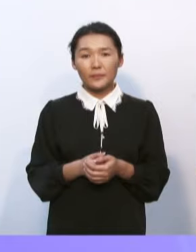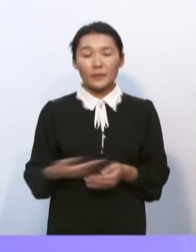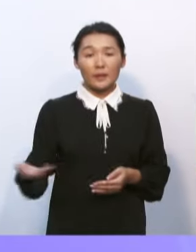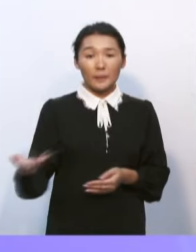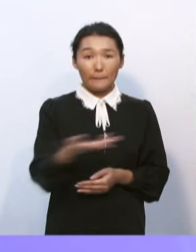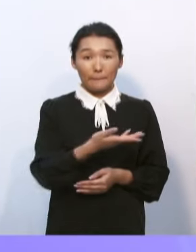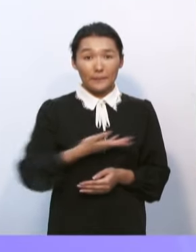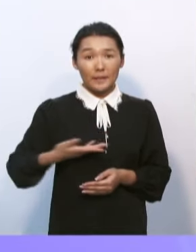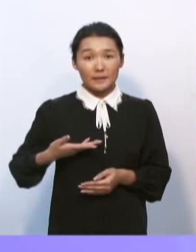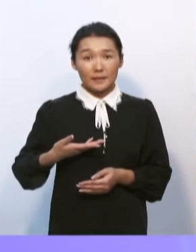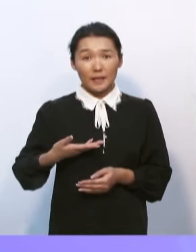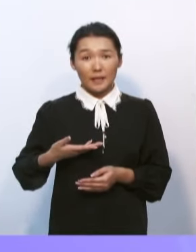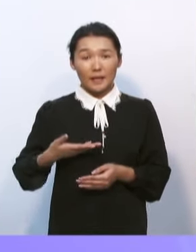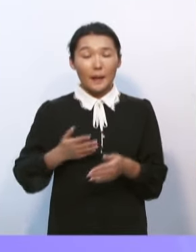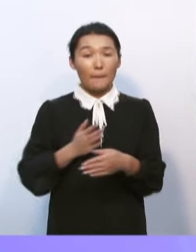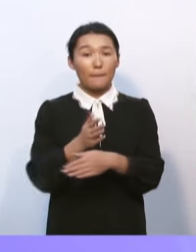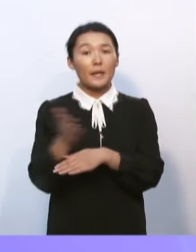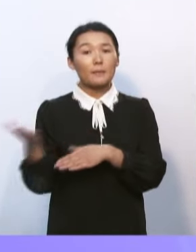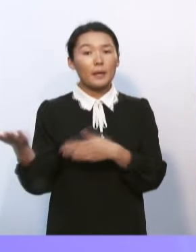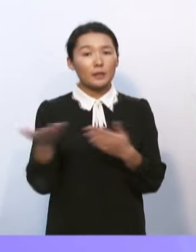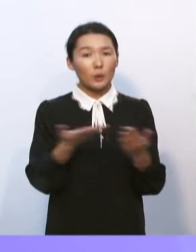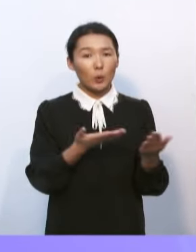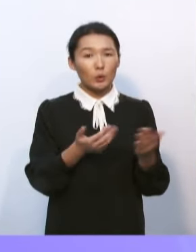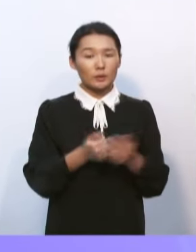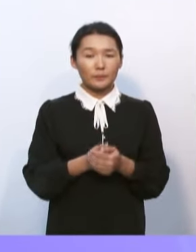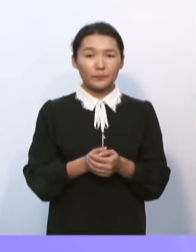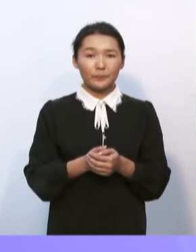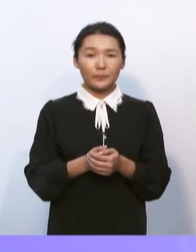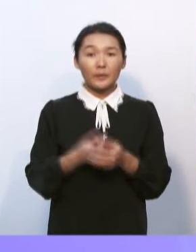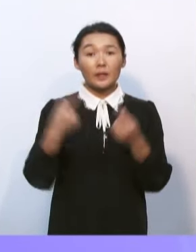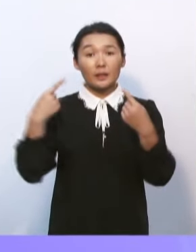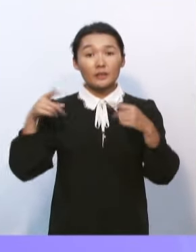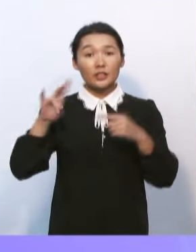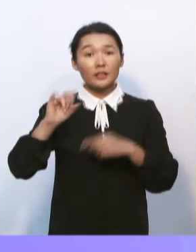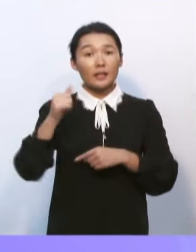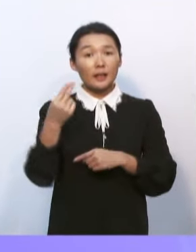Бизге мейман дос, чет элдик,